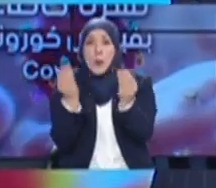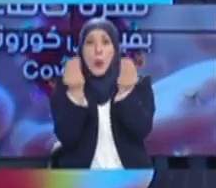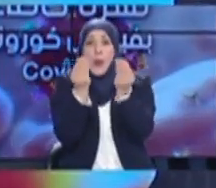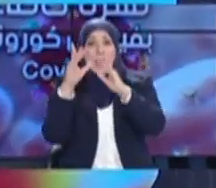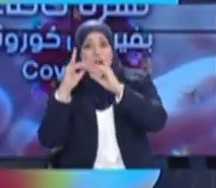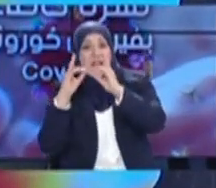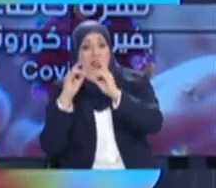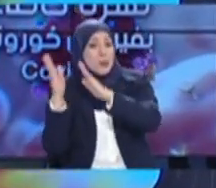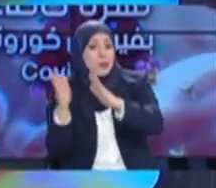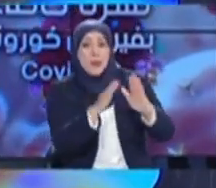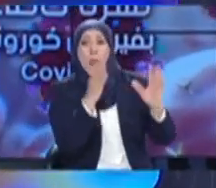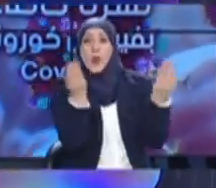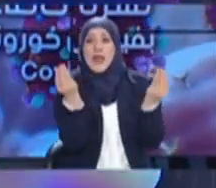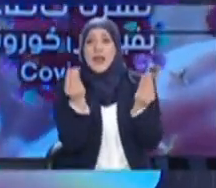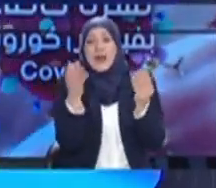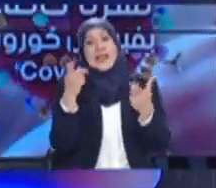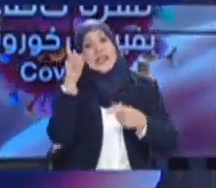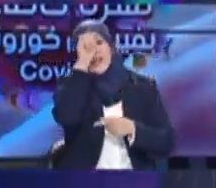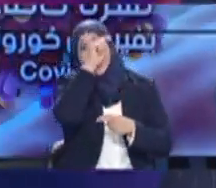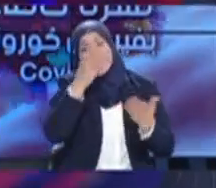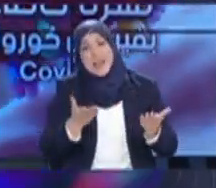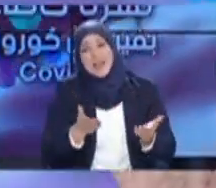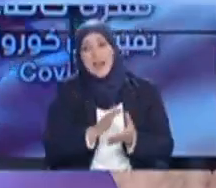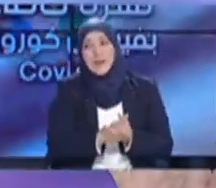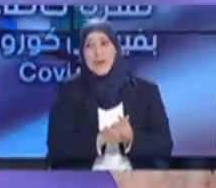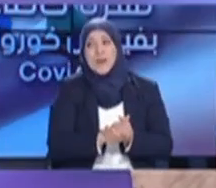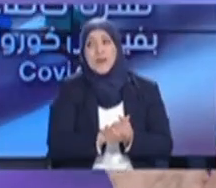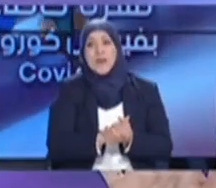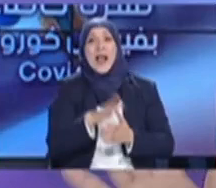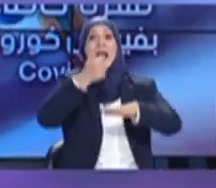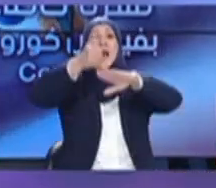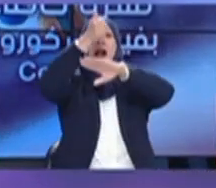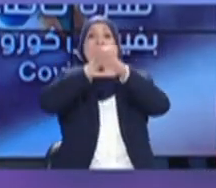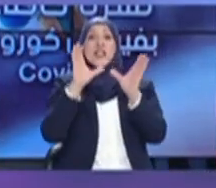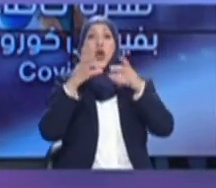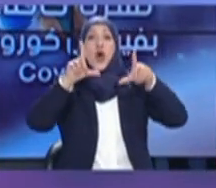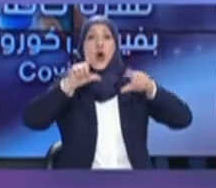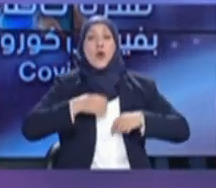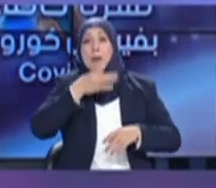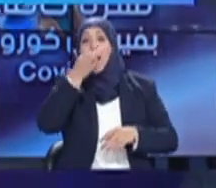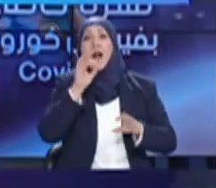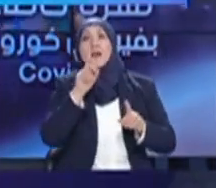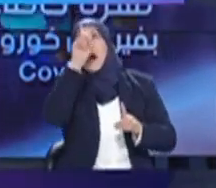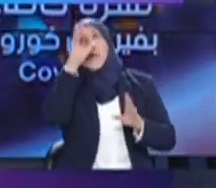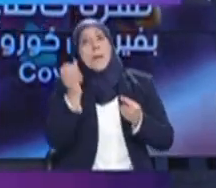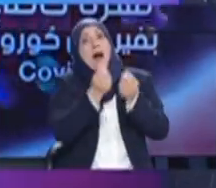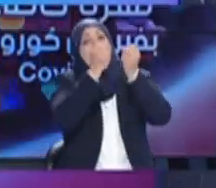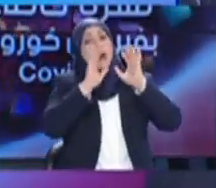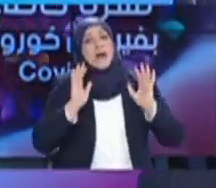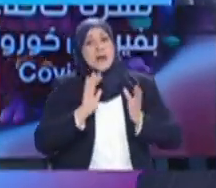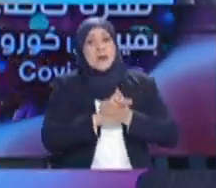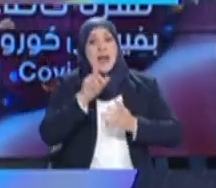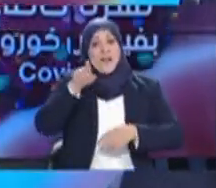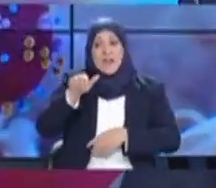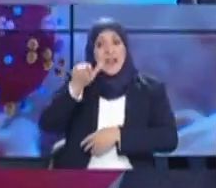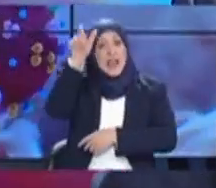فيها في بالك اليوم اش قال رئيس الوزراء اش قال نتاع قال لي وليكم ربي اي ايطاليا وبالاخص جهه لومباردي